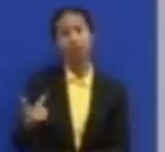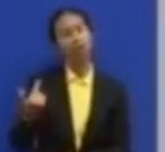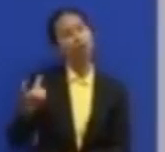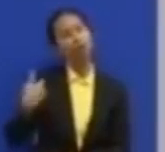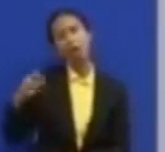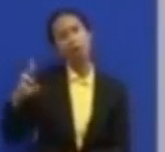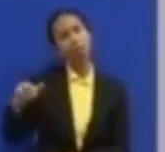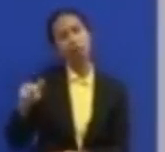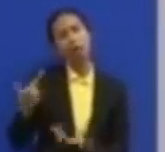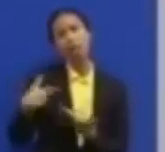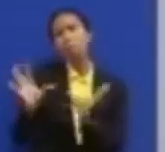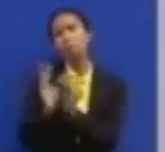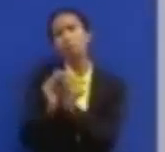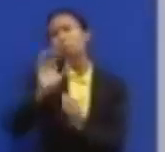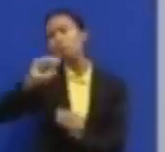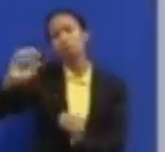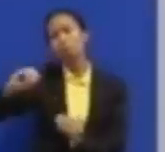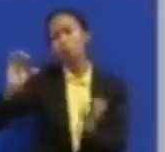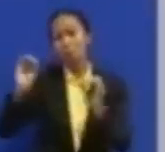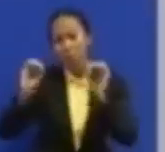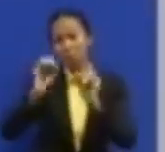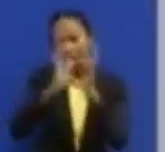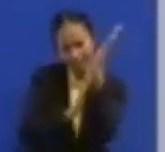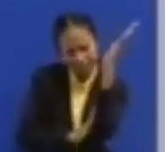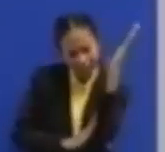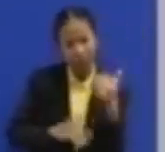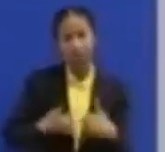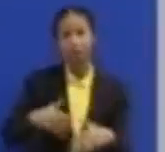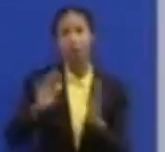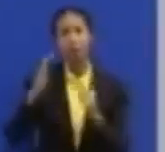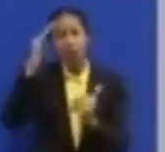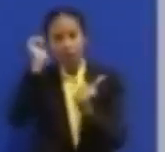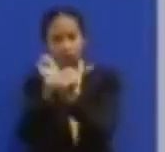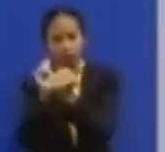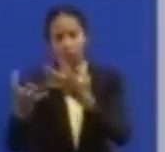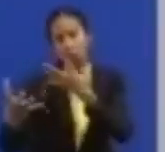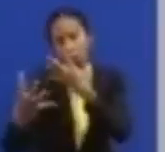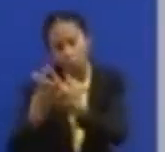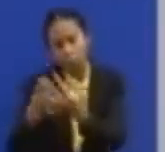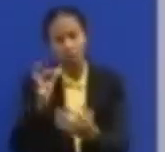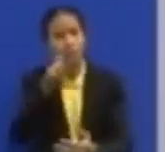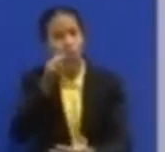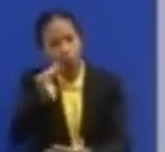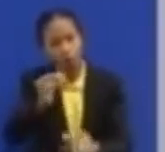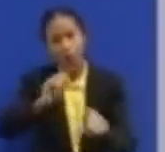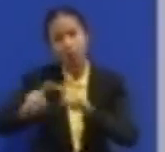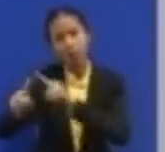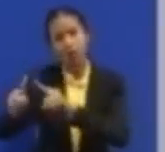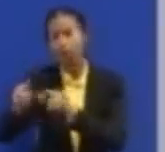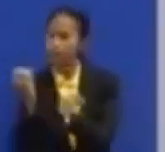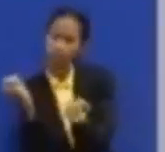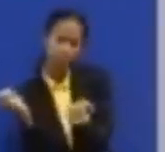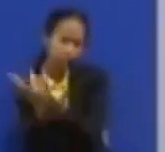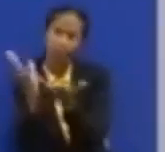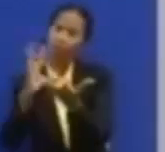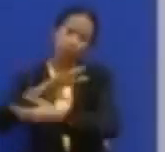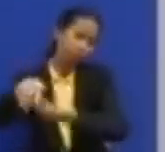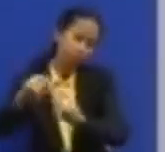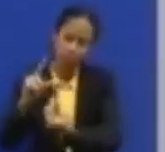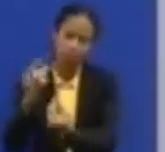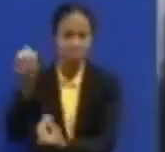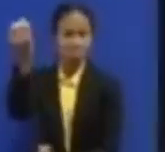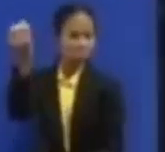านมีคนถูกจับติดคุกถูกดำเนินคดีมีความเสียหายทางเศรษฐกิจมากมายมหาศ